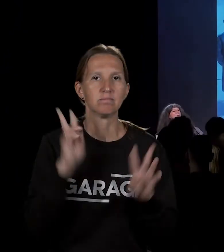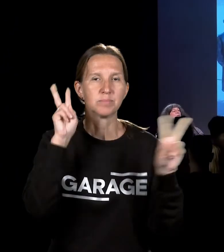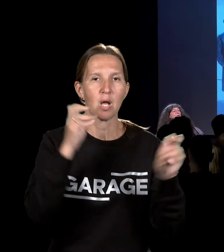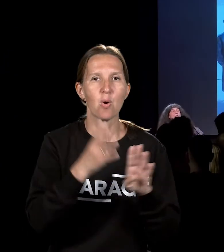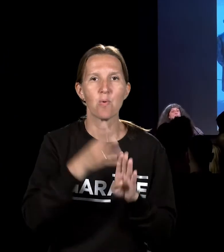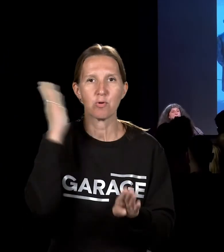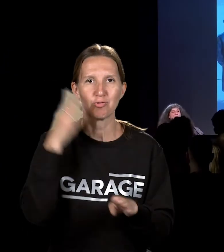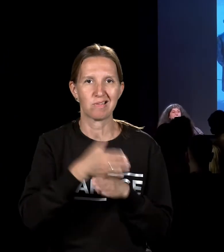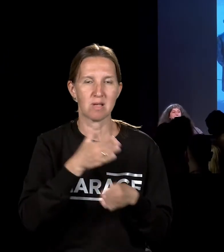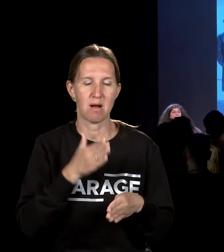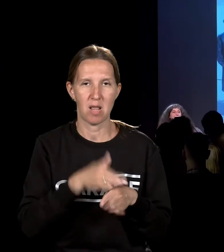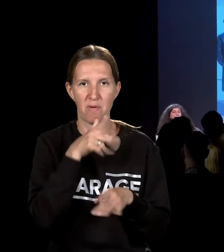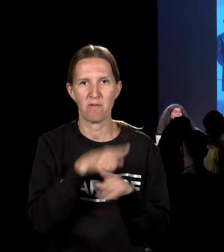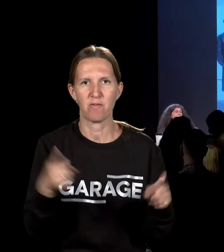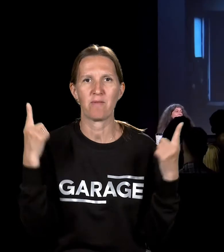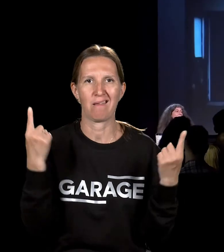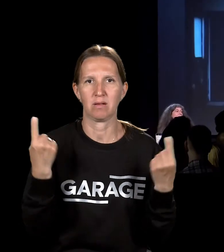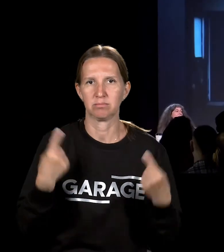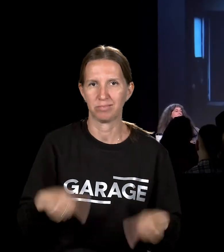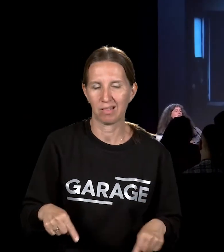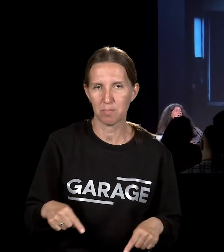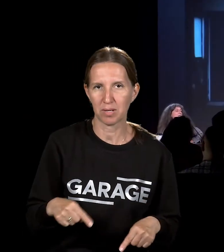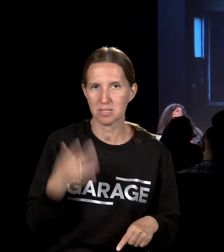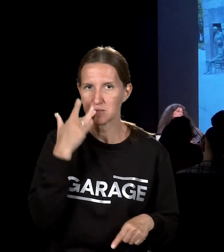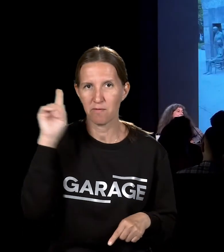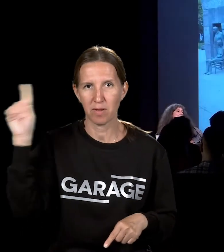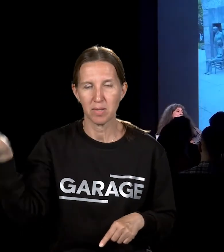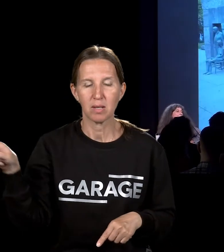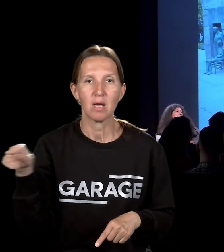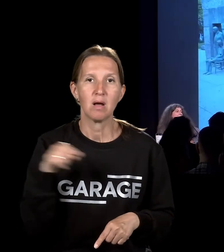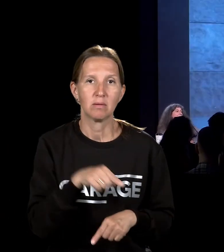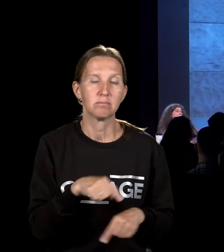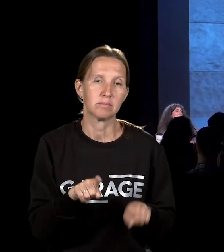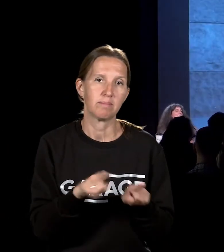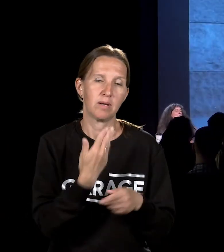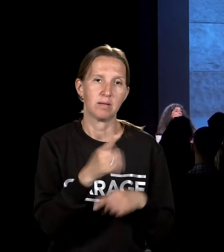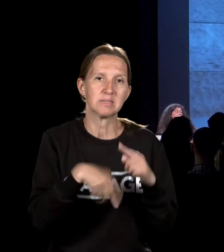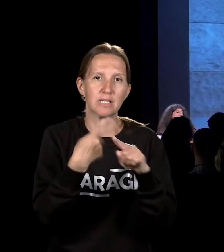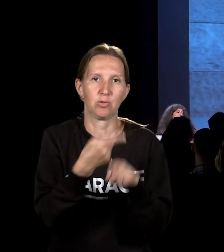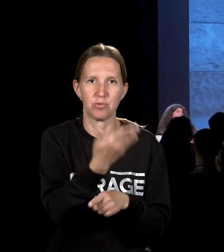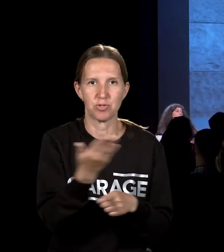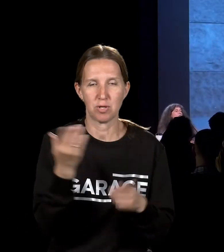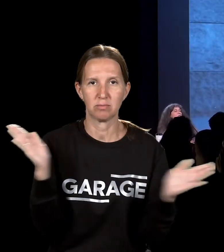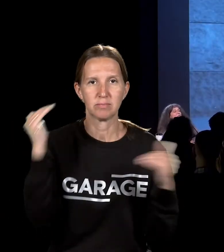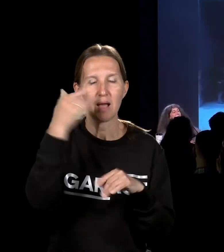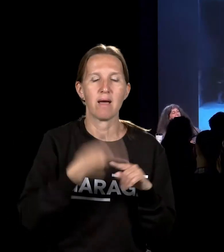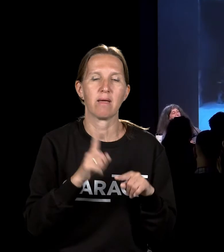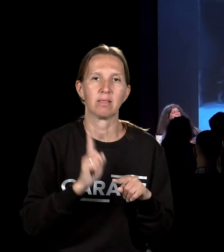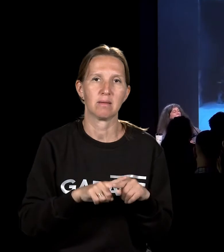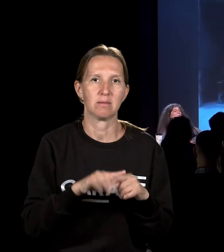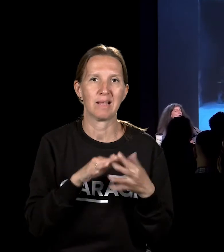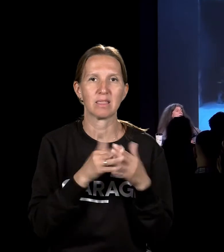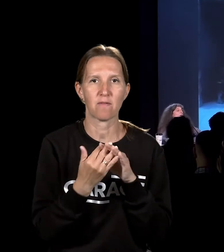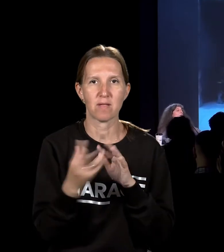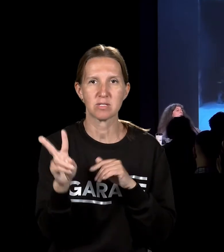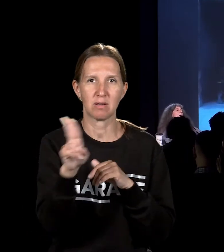«Очередь за хлебом» во время Великой депрессии, в вот так вот лепилась деревенская чета, человек,